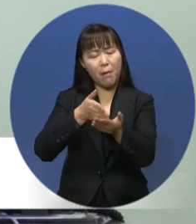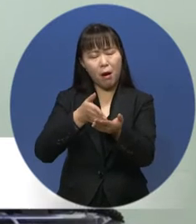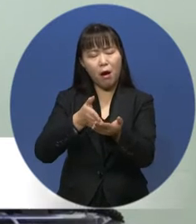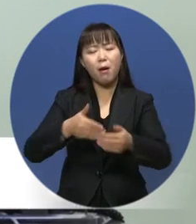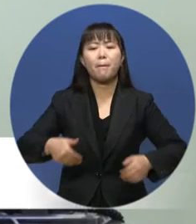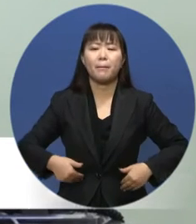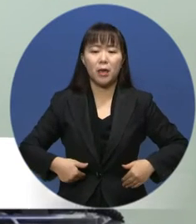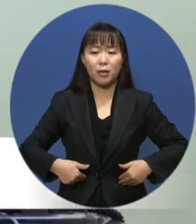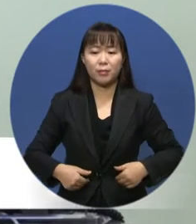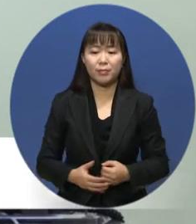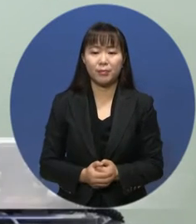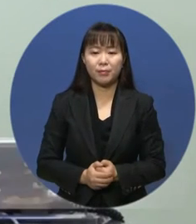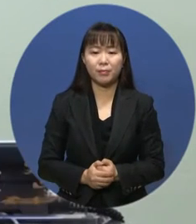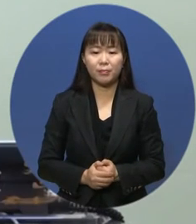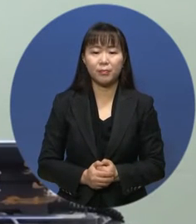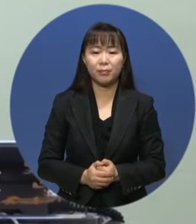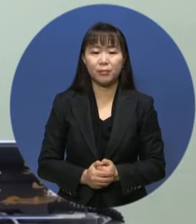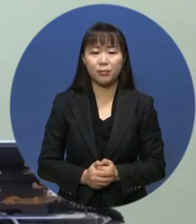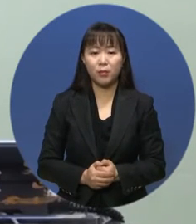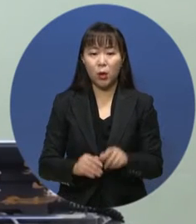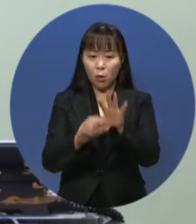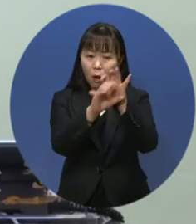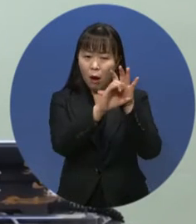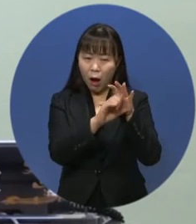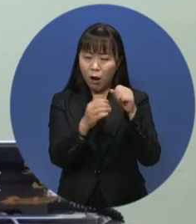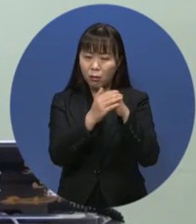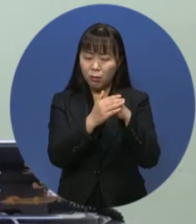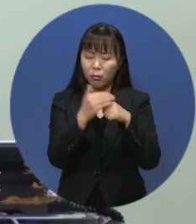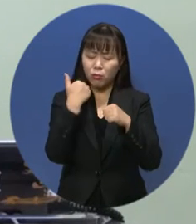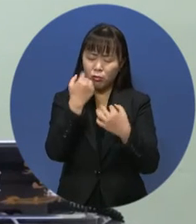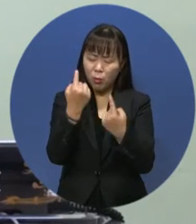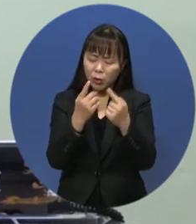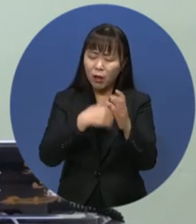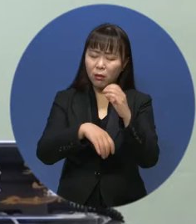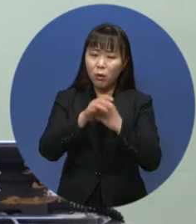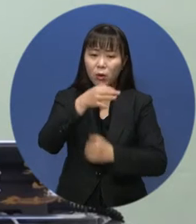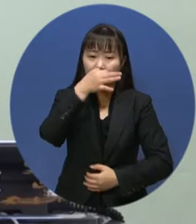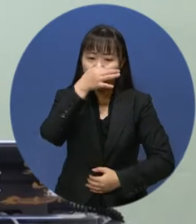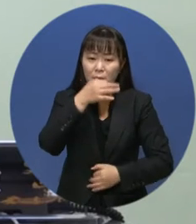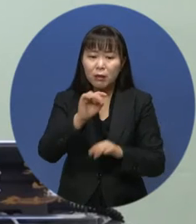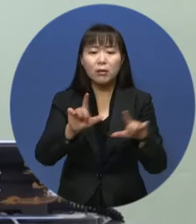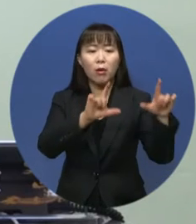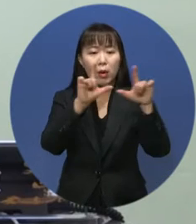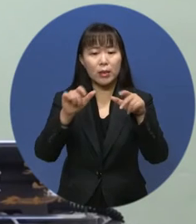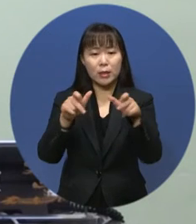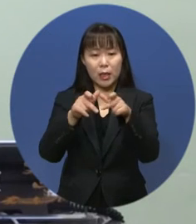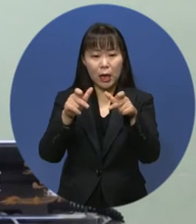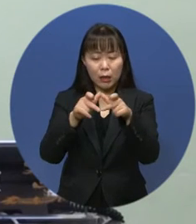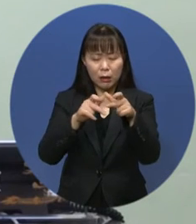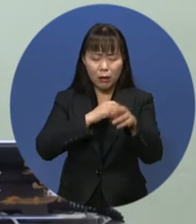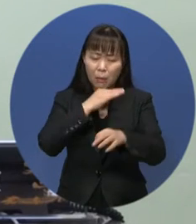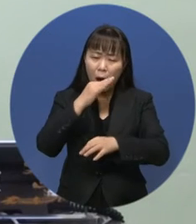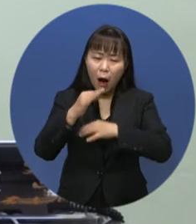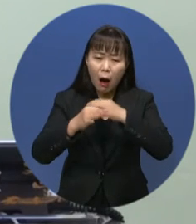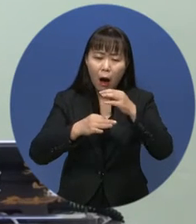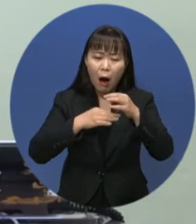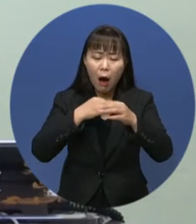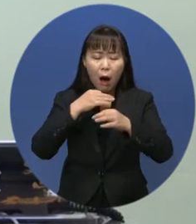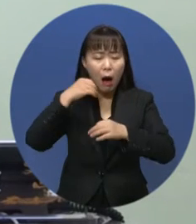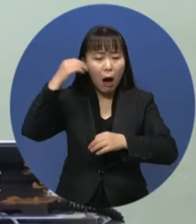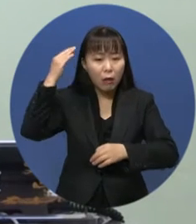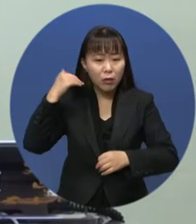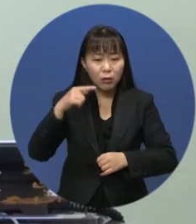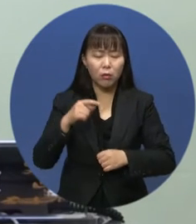많이 해주셔야 된다 저는 보거든요. 코로나19로 누구보다 더 힘들어할 장애인들의 목소리가 들리지